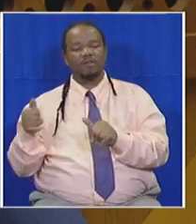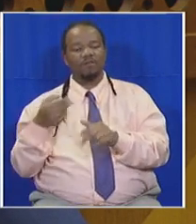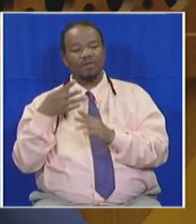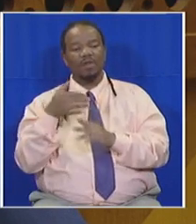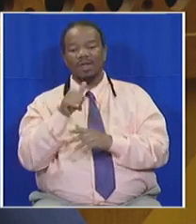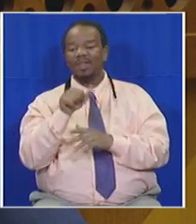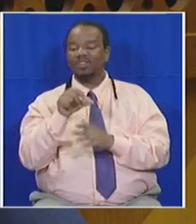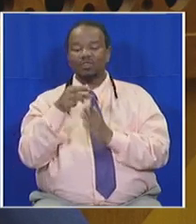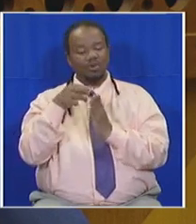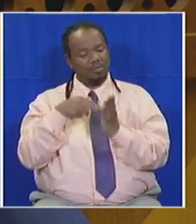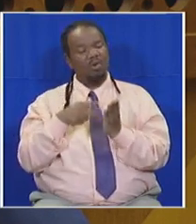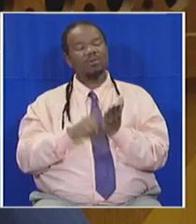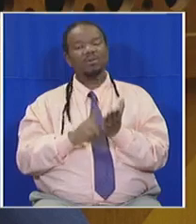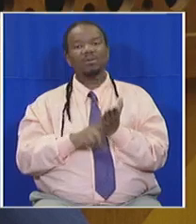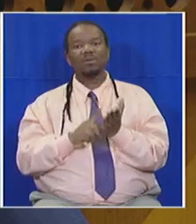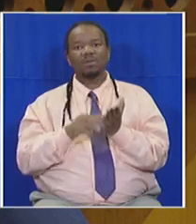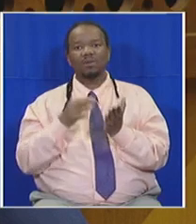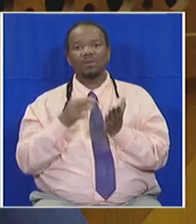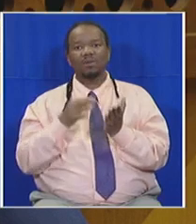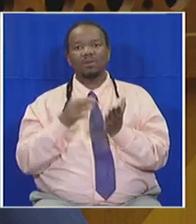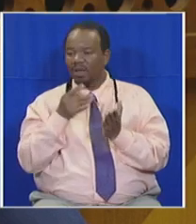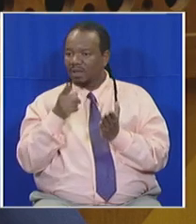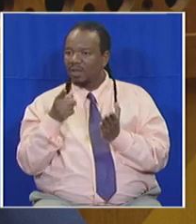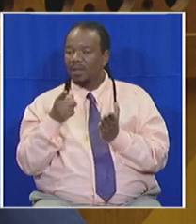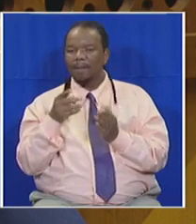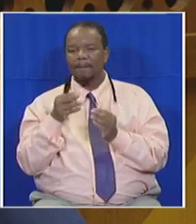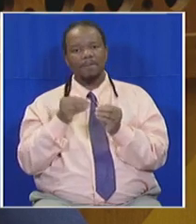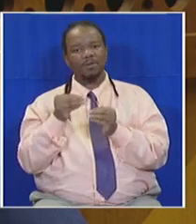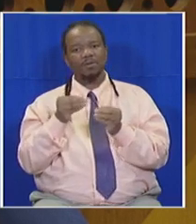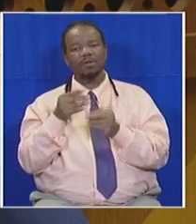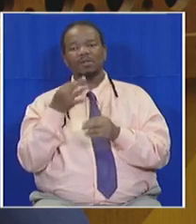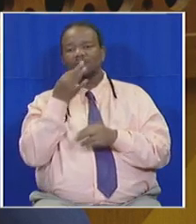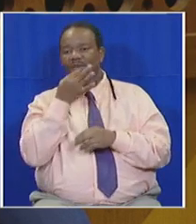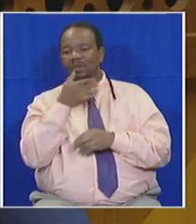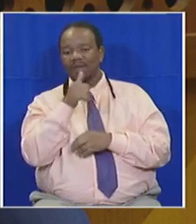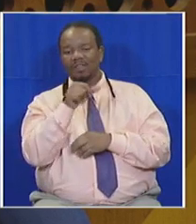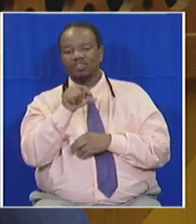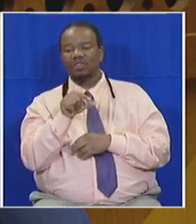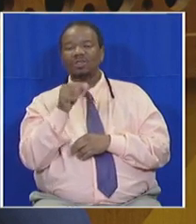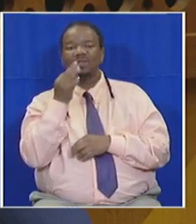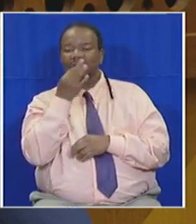finansiële bestuur, dan sal jy sien dat die ouditeur-generaal sê dat